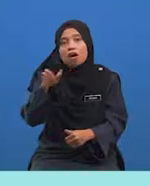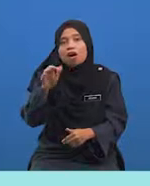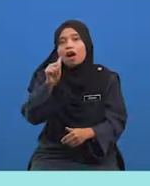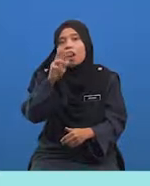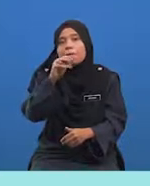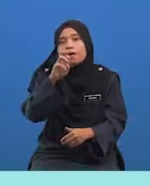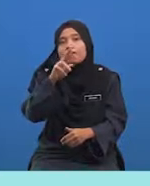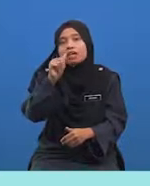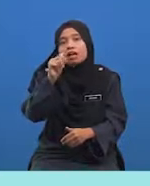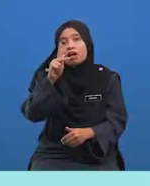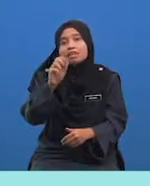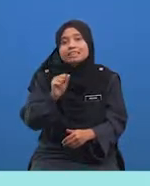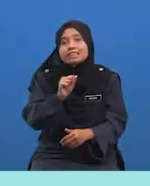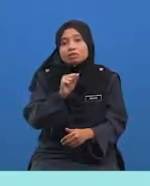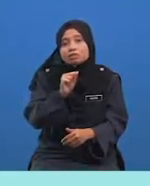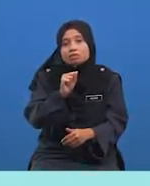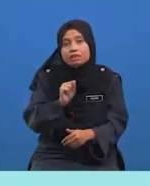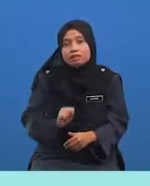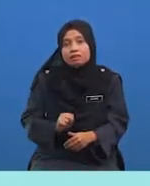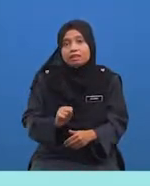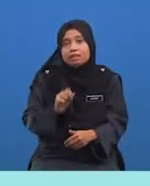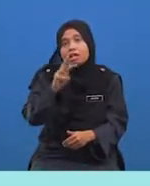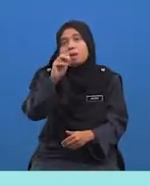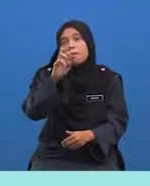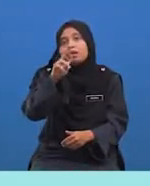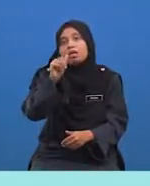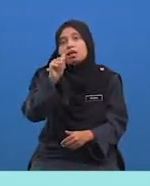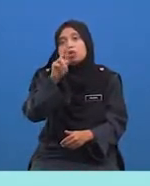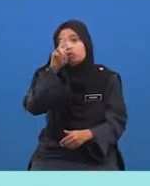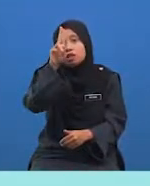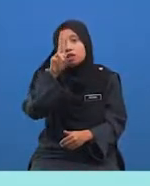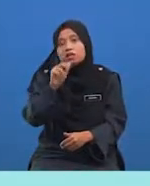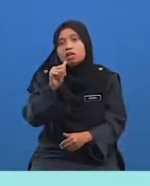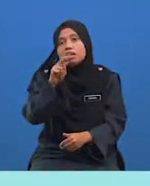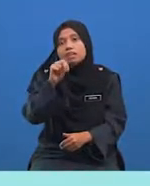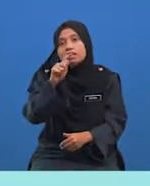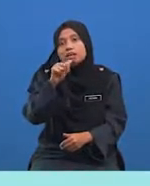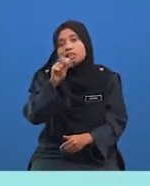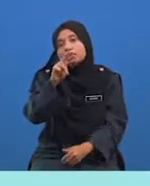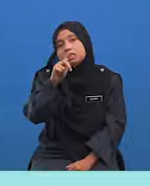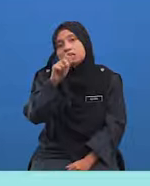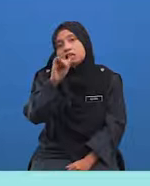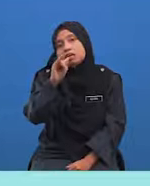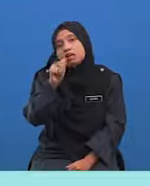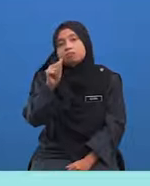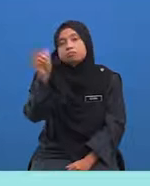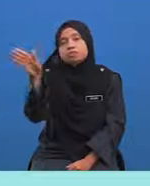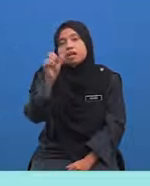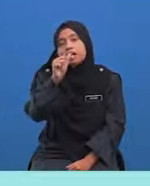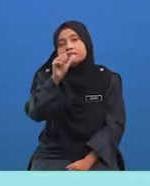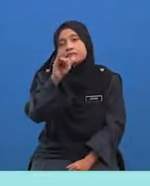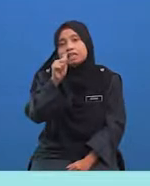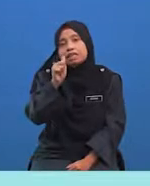Selatan, Amerika Utara, Antartika, Asia, Eropah dan